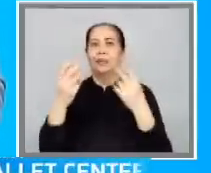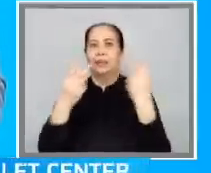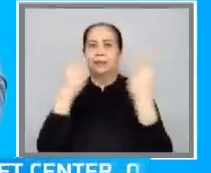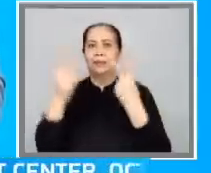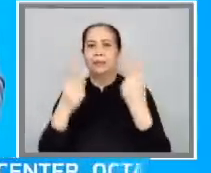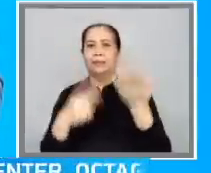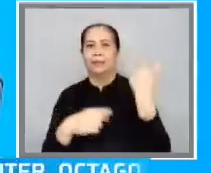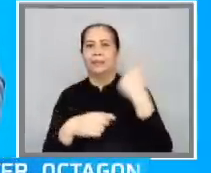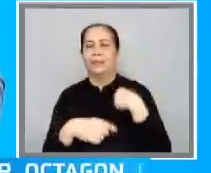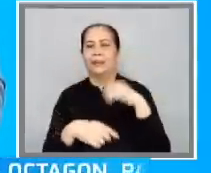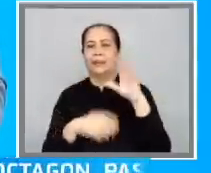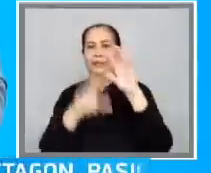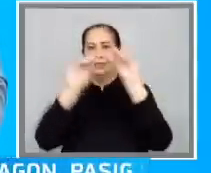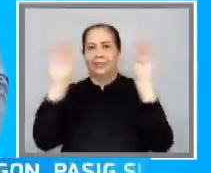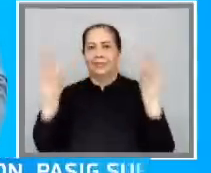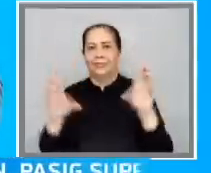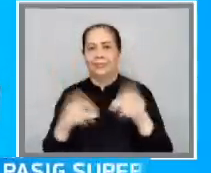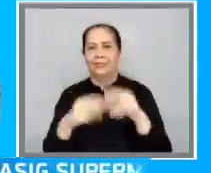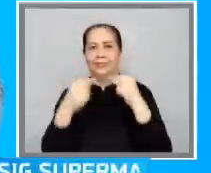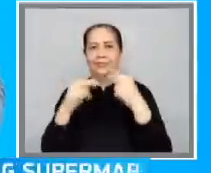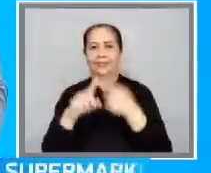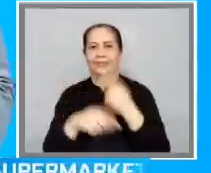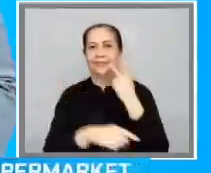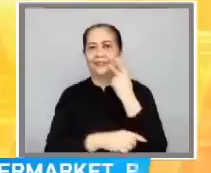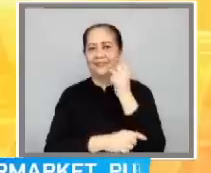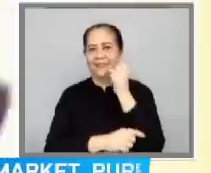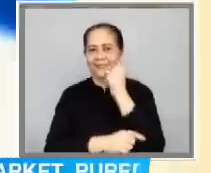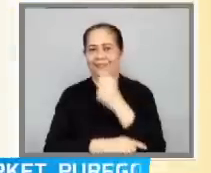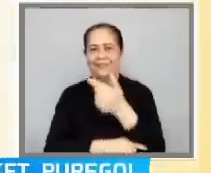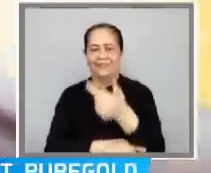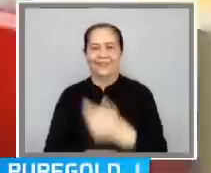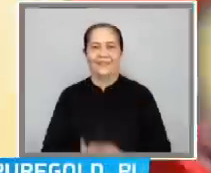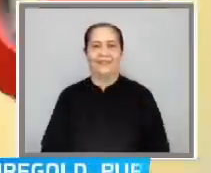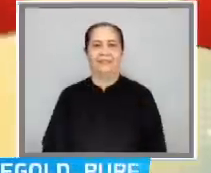nagdaang Pasko. Balitang hatid ni Katrina Son.